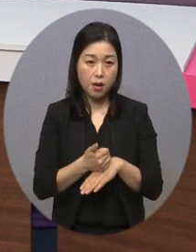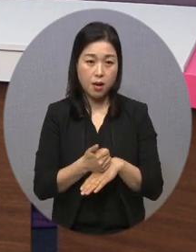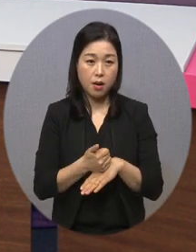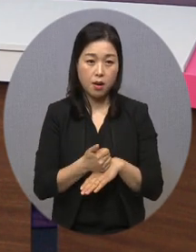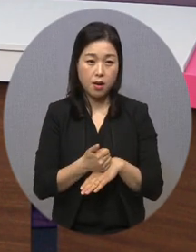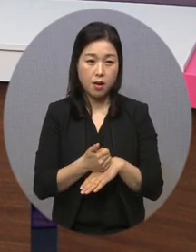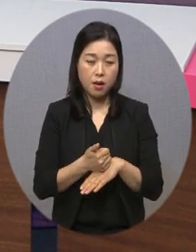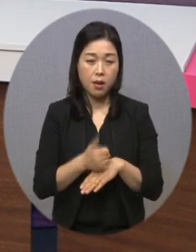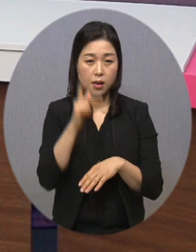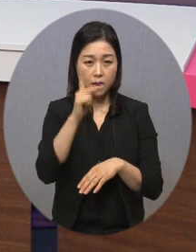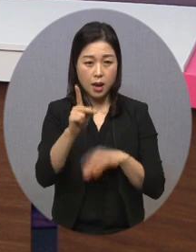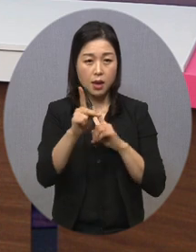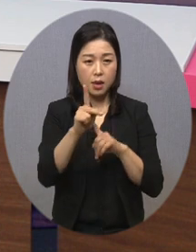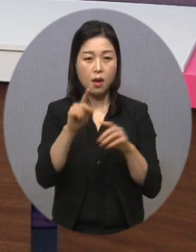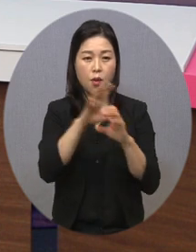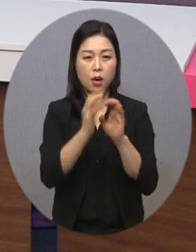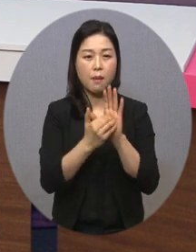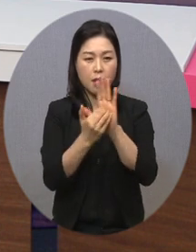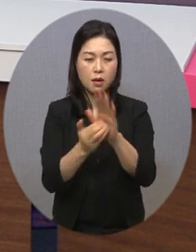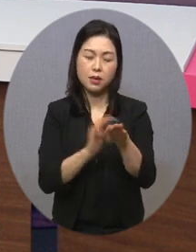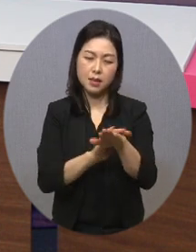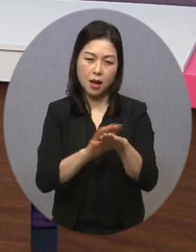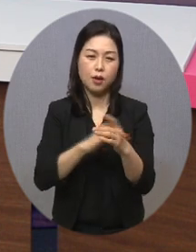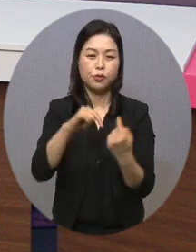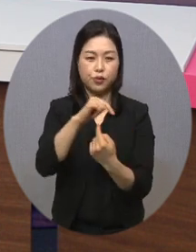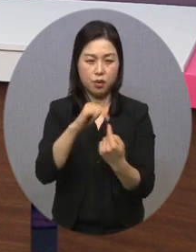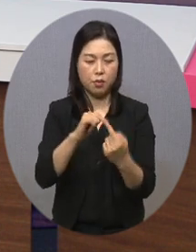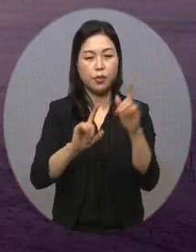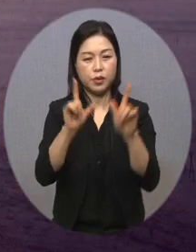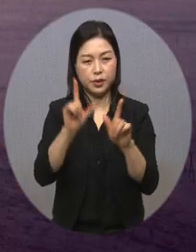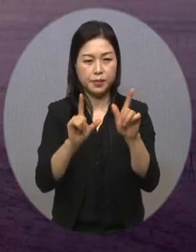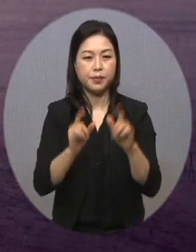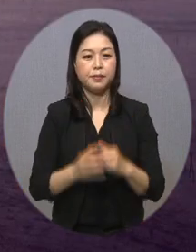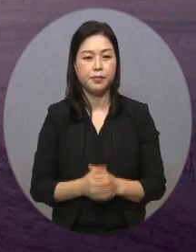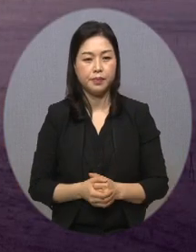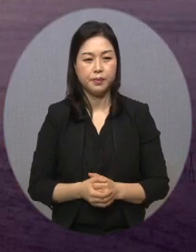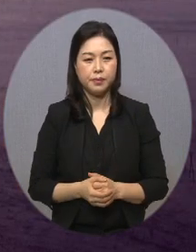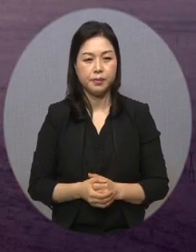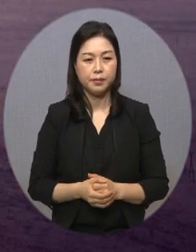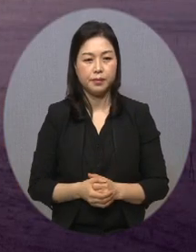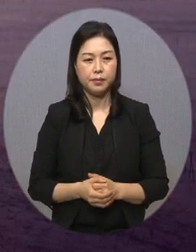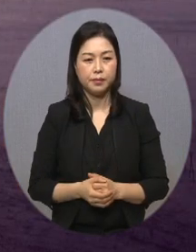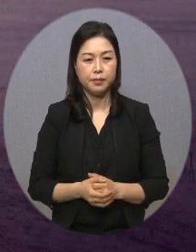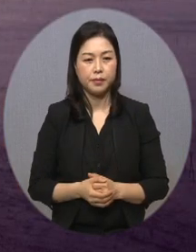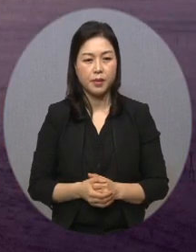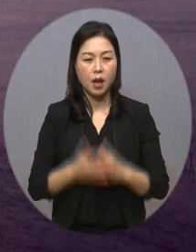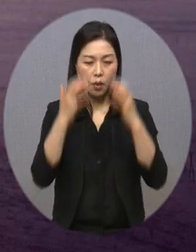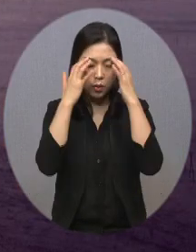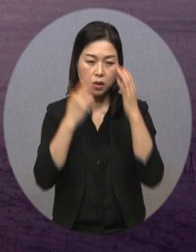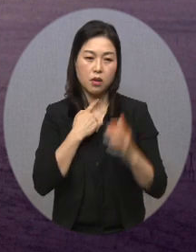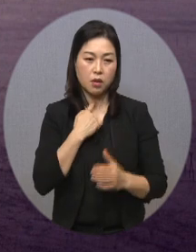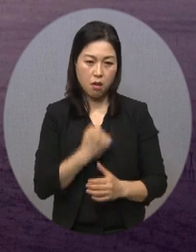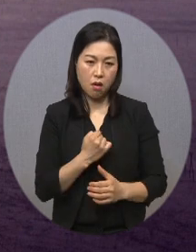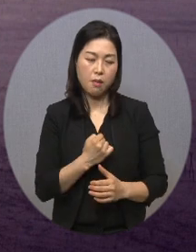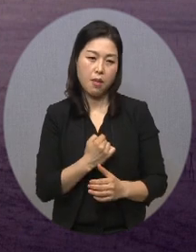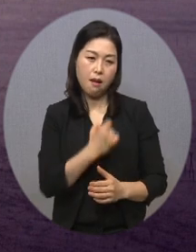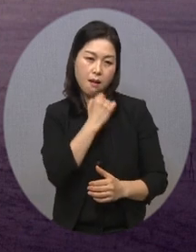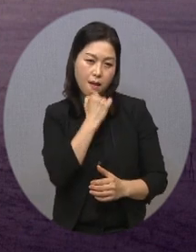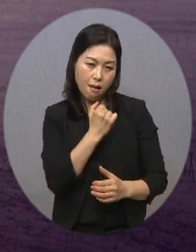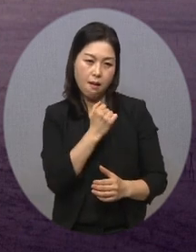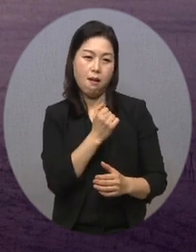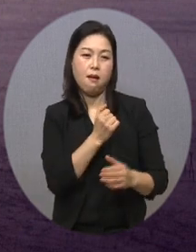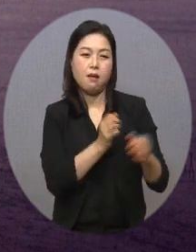상대적으로 K-방역은 잘 자리를 잡고 있는 것 같습니다. 그 과정 속에서 고통을 겪으신